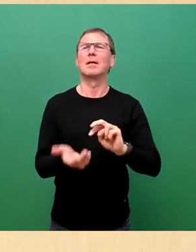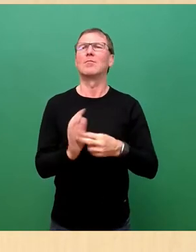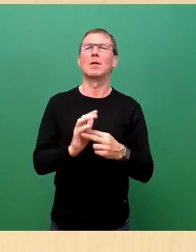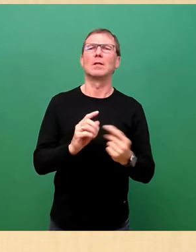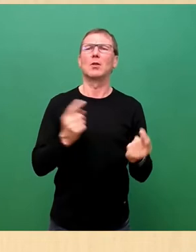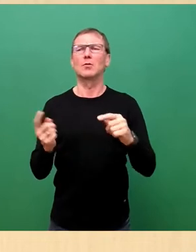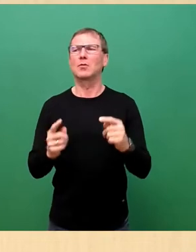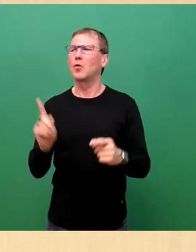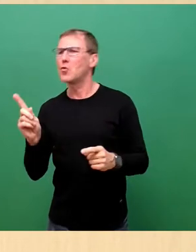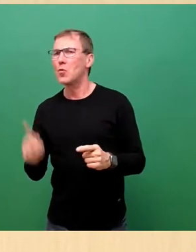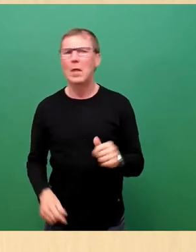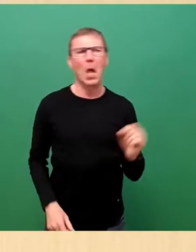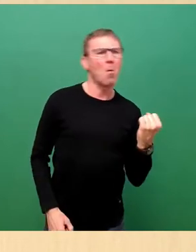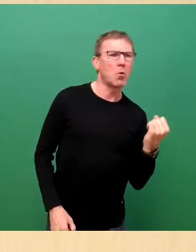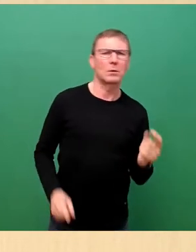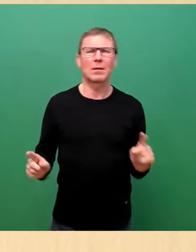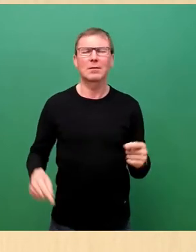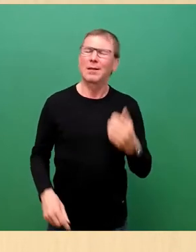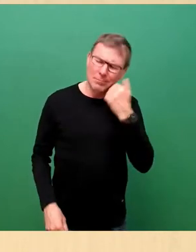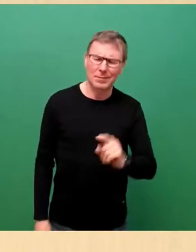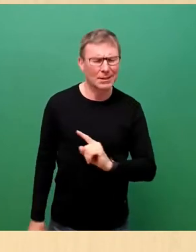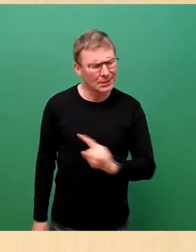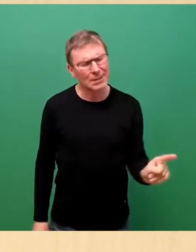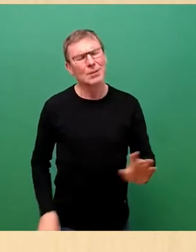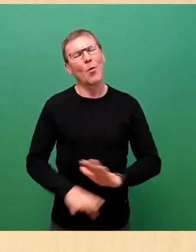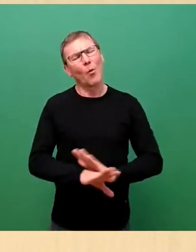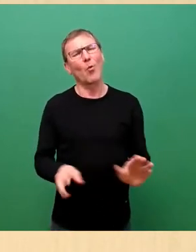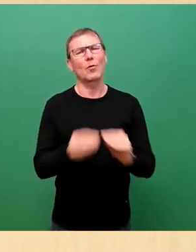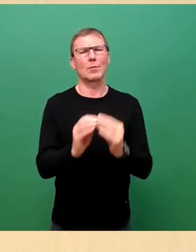wer hier sonst was macht und unkompliziert helfen. Dankeschön.